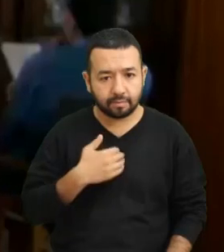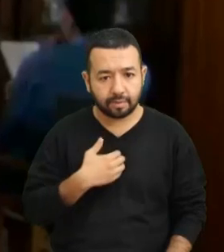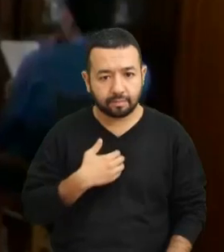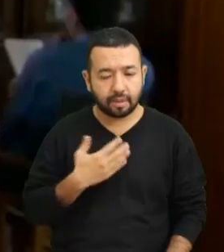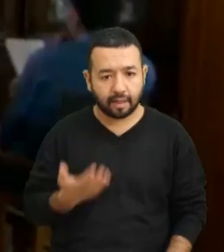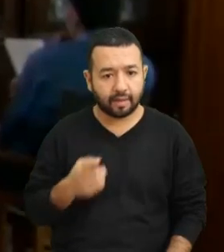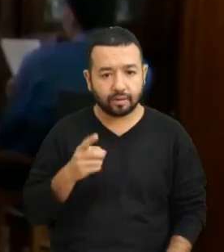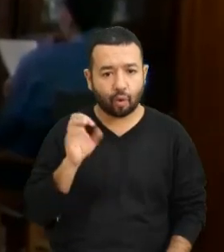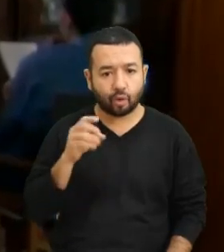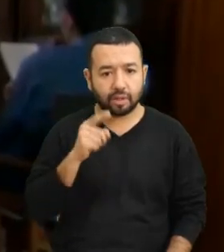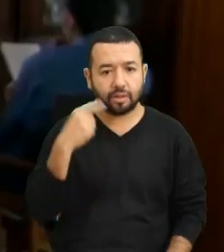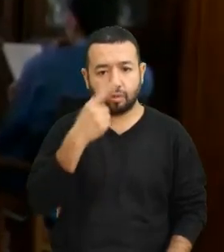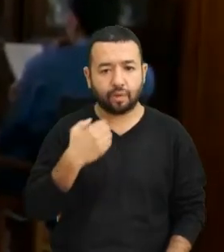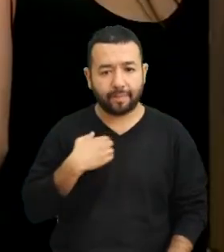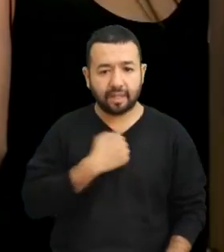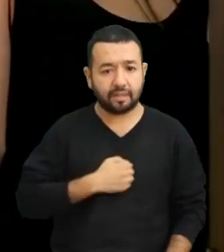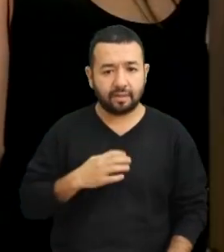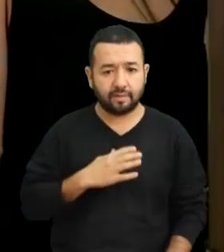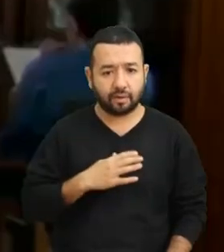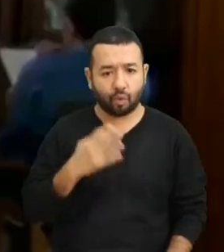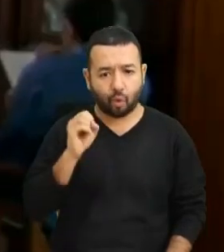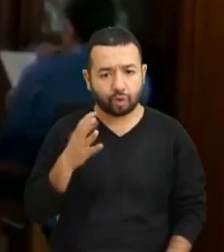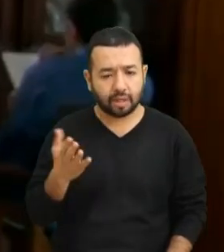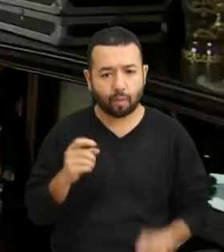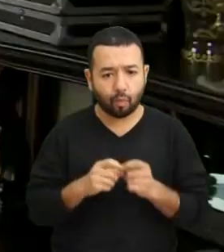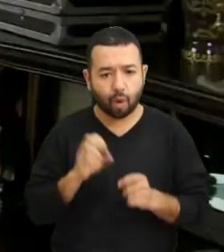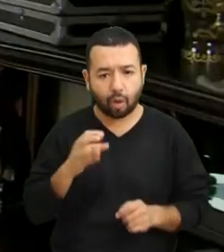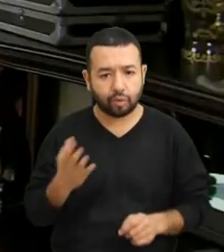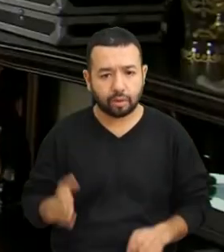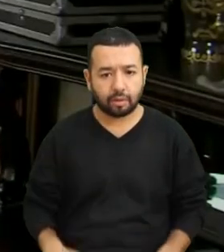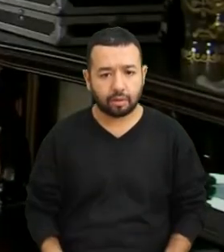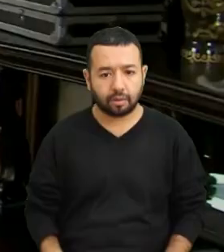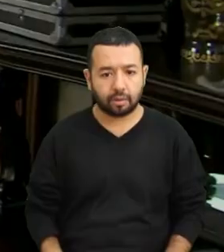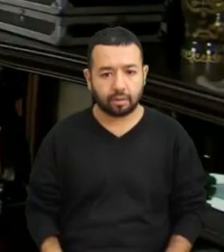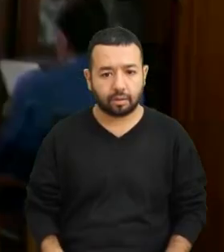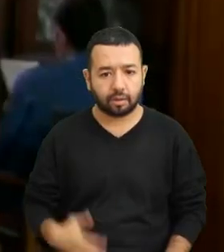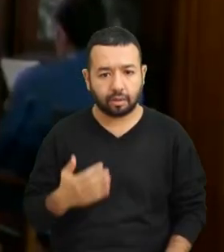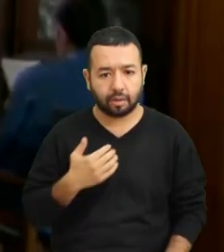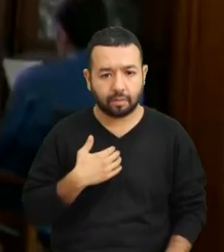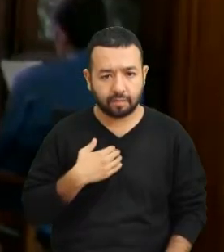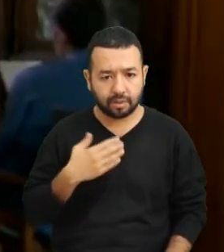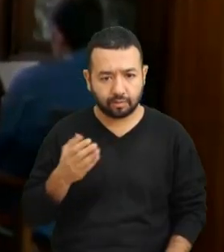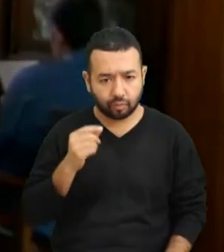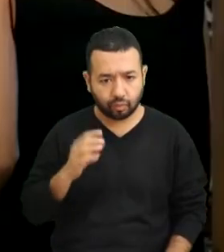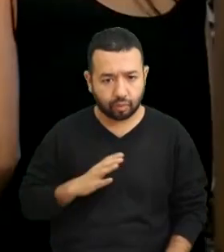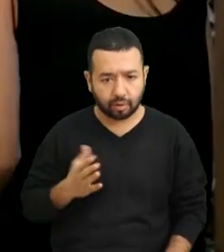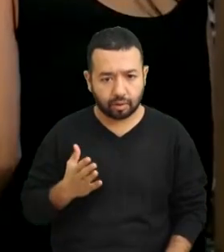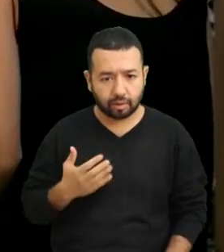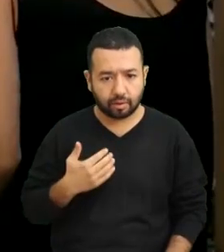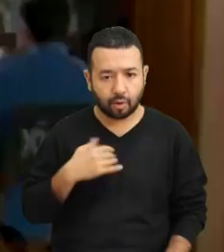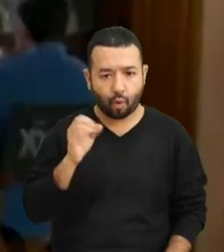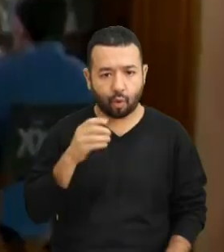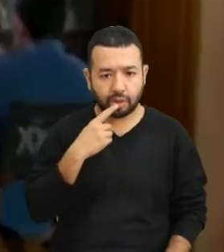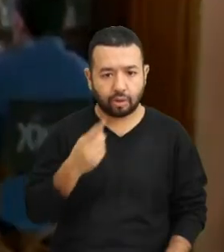mi? Evet, hoca sizin yüzünüzden bize kızacak. Hoca kim? Burhan hoca. Aa, bizim Burhan mı? Bak, çarptın yok hoca